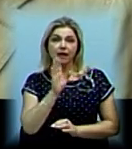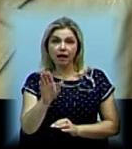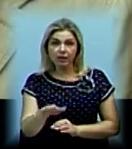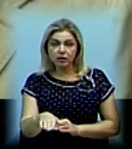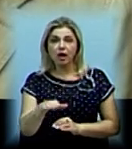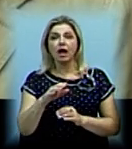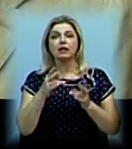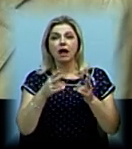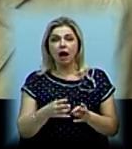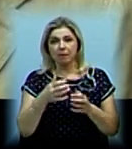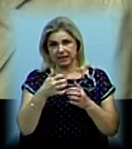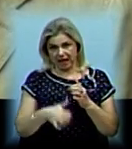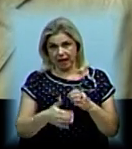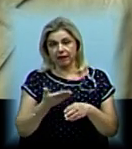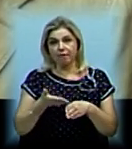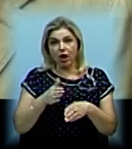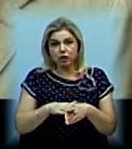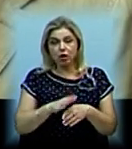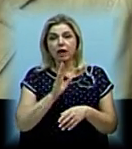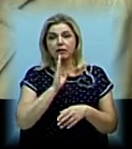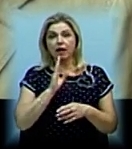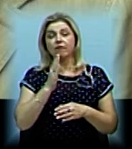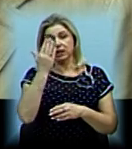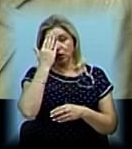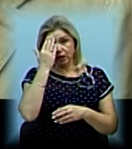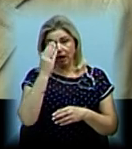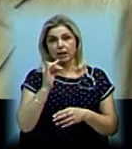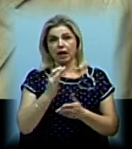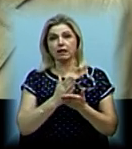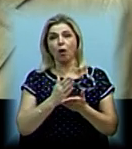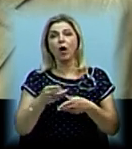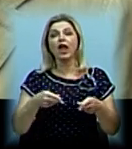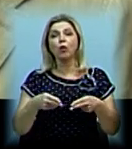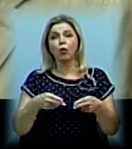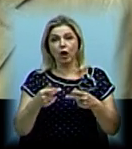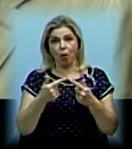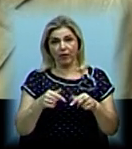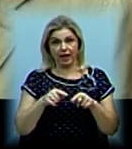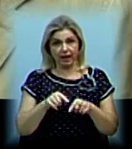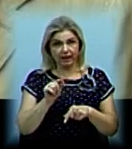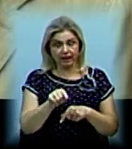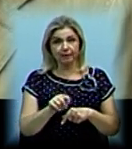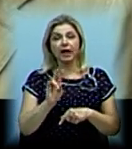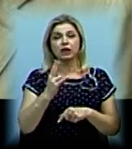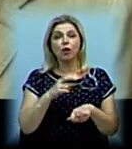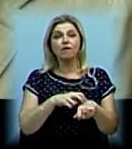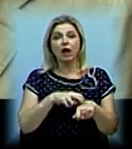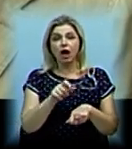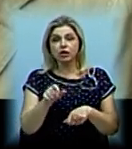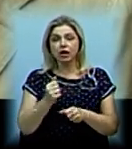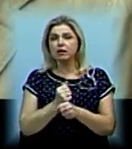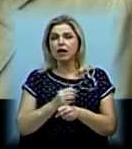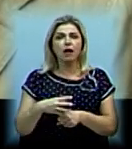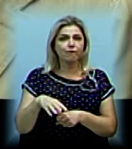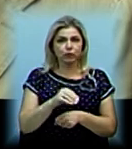травми середньої важкості. Дитина в свідомості, знаходиться у хірургічному відділенні. Миколаївські фахівці роблять усе